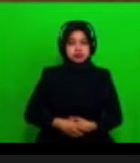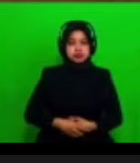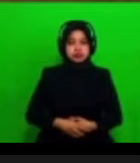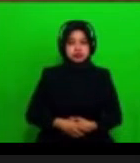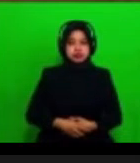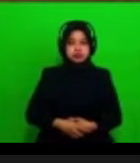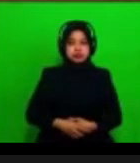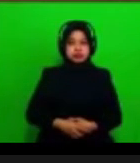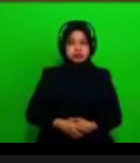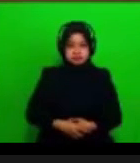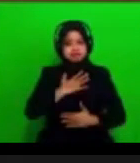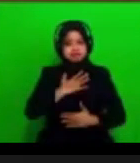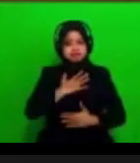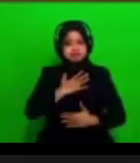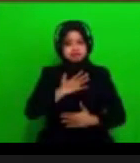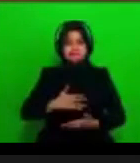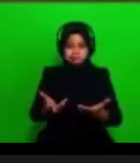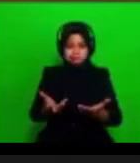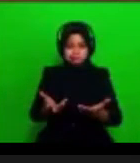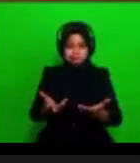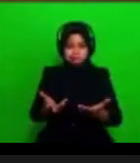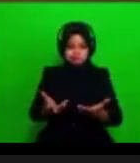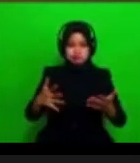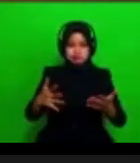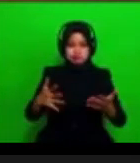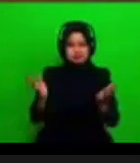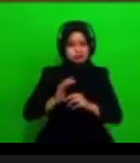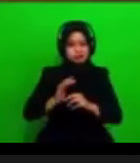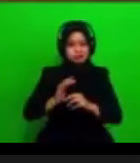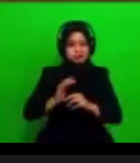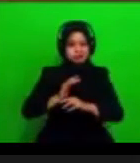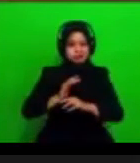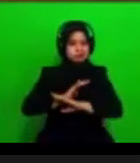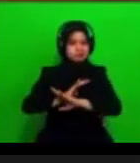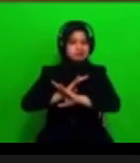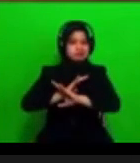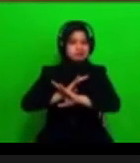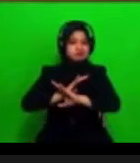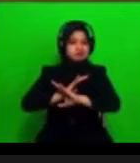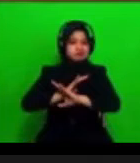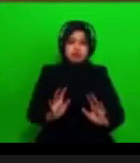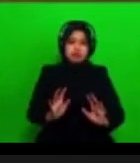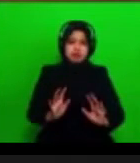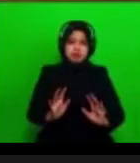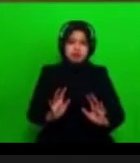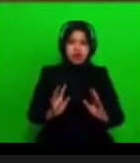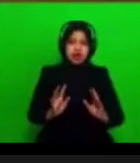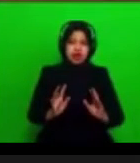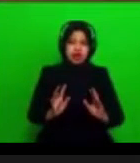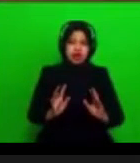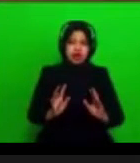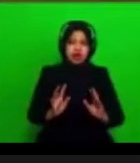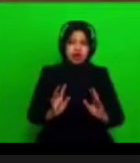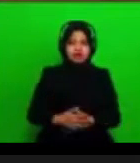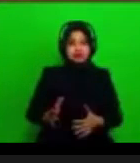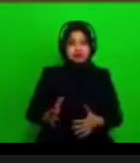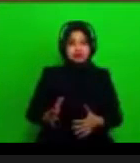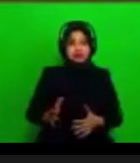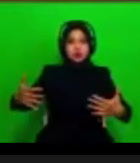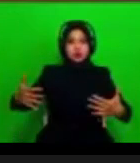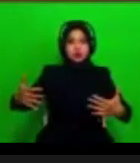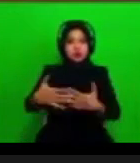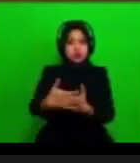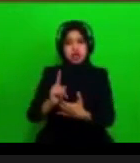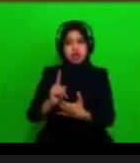wabah COVID-19. Lepaskanlah kami dari kebekuan hati dan pikiran kami.